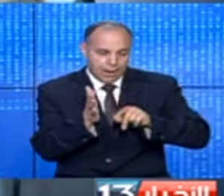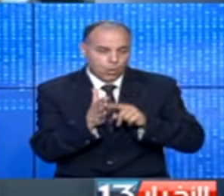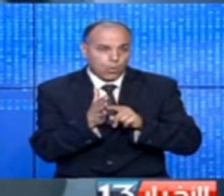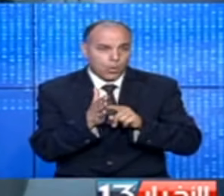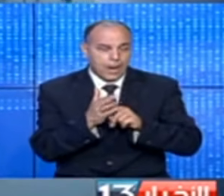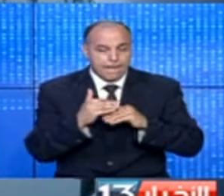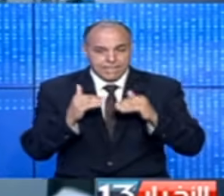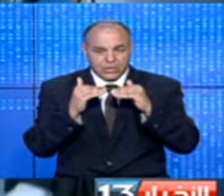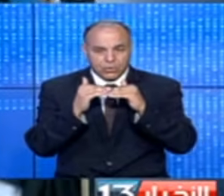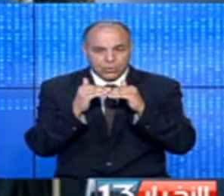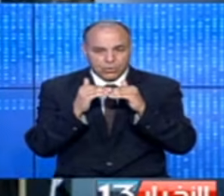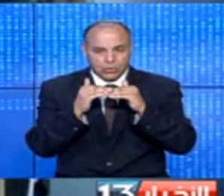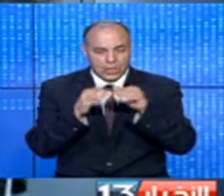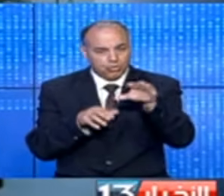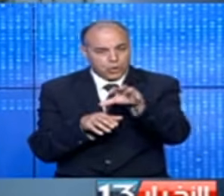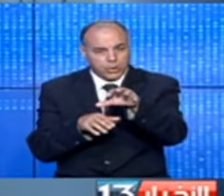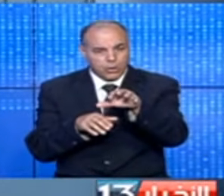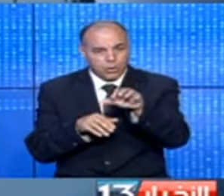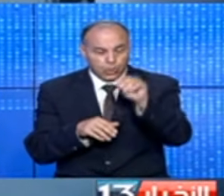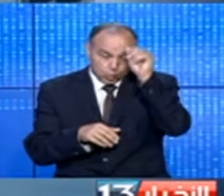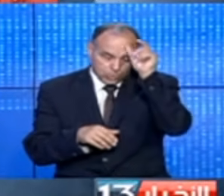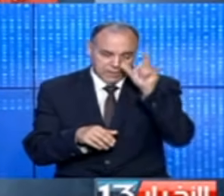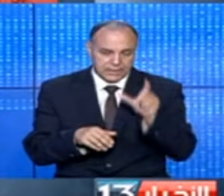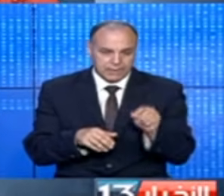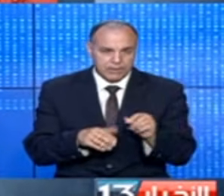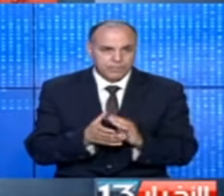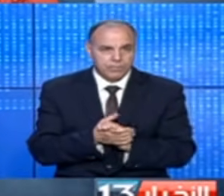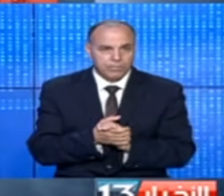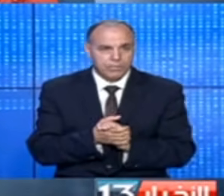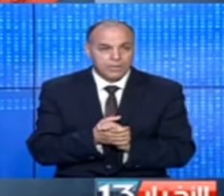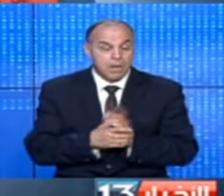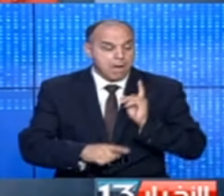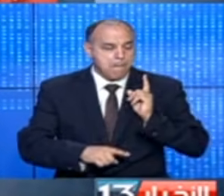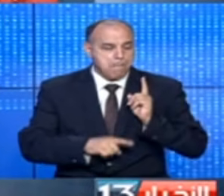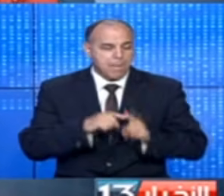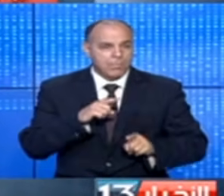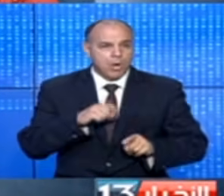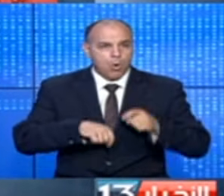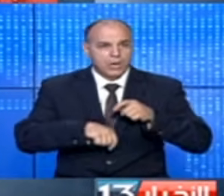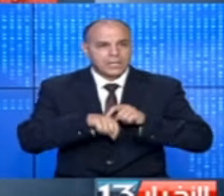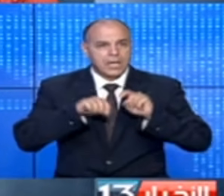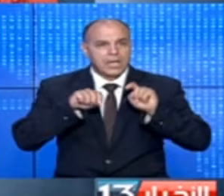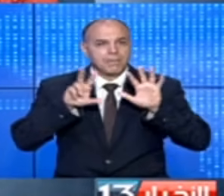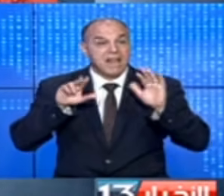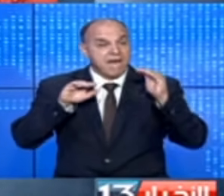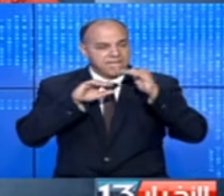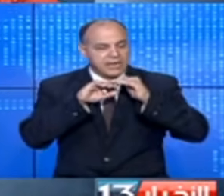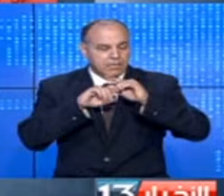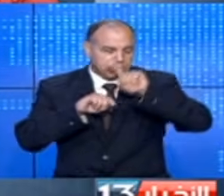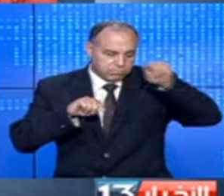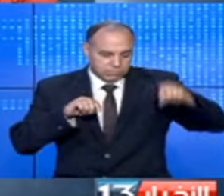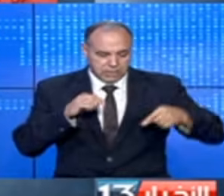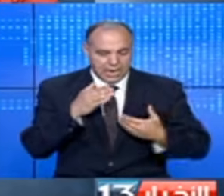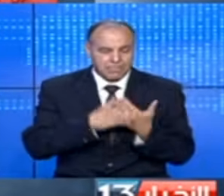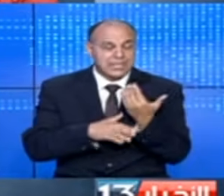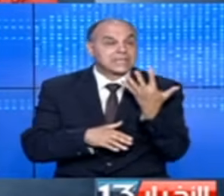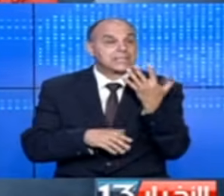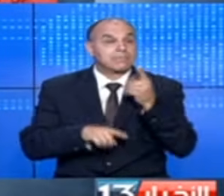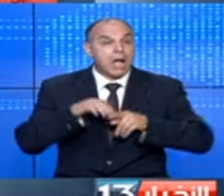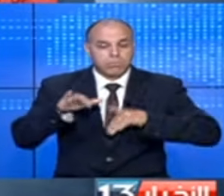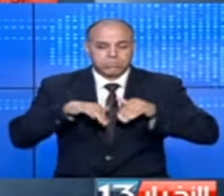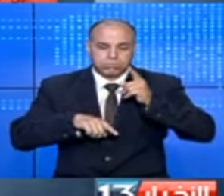على المستويين الجهوي والوطني. منع الجولان ابتداء من الساعة 8 مساء إلى الساعة 5